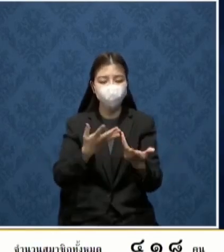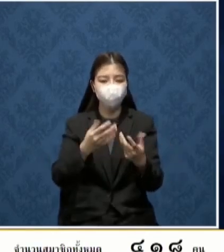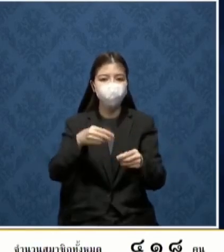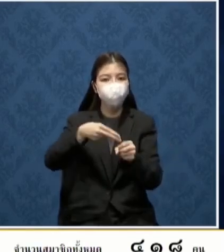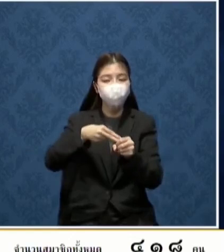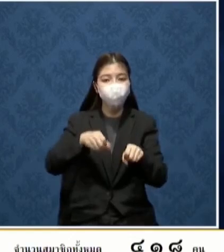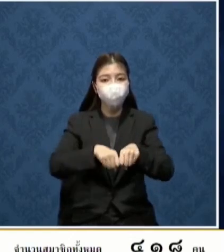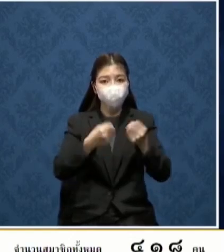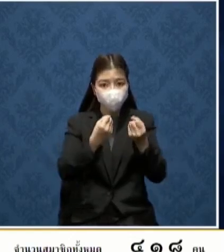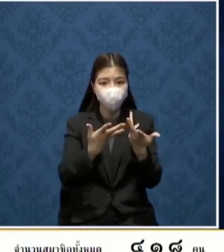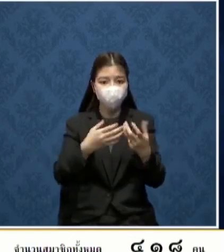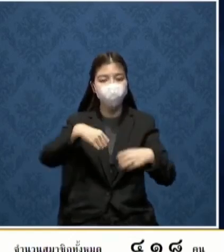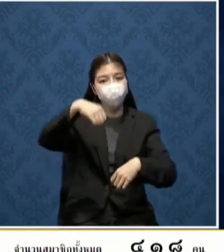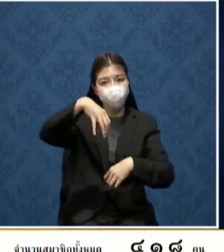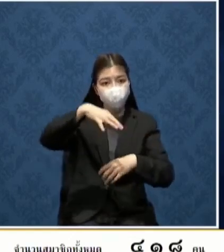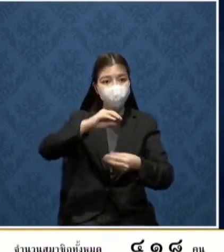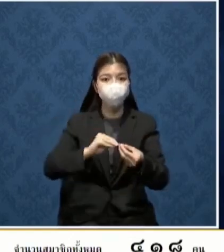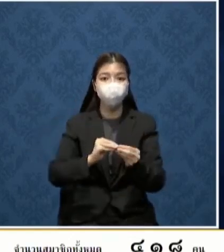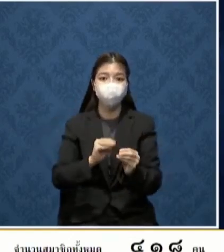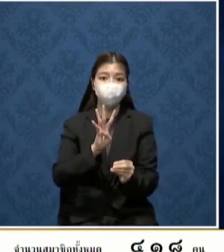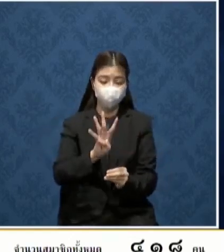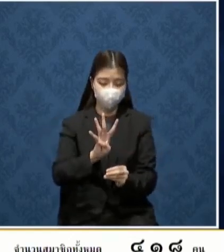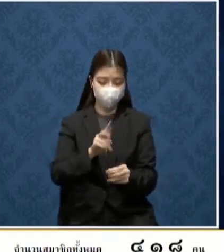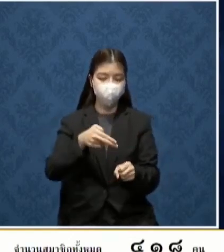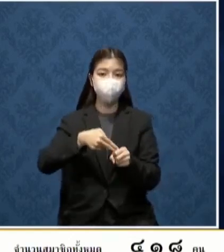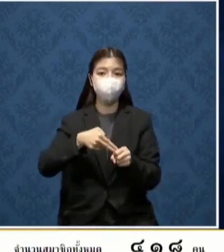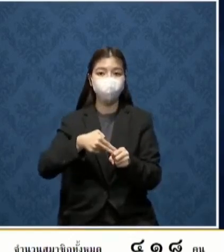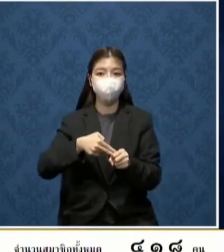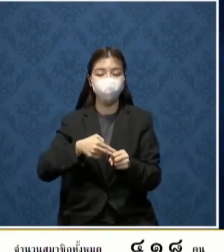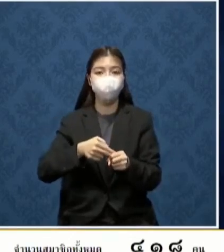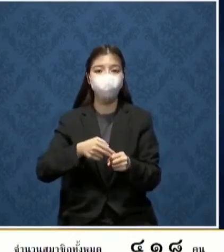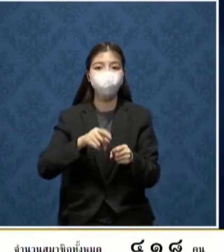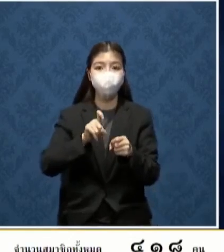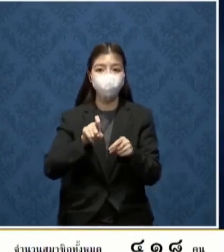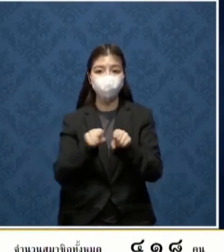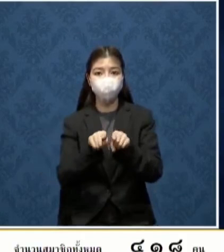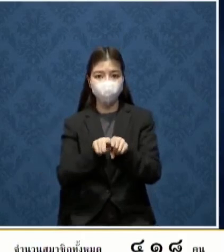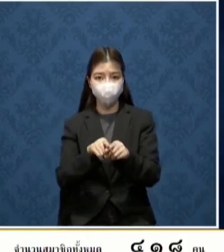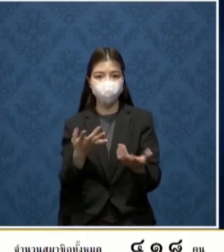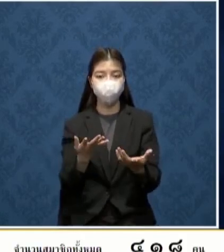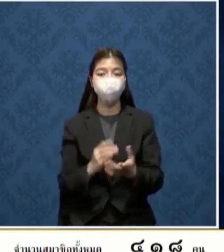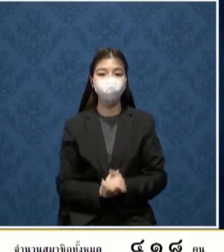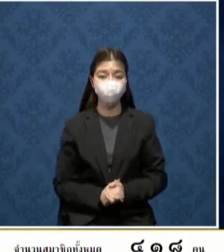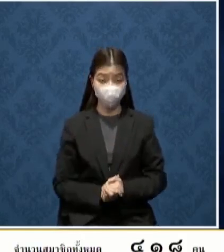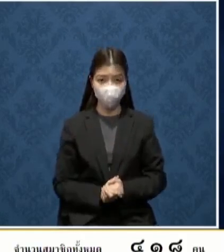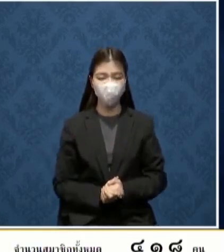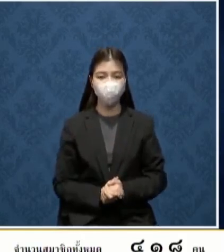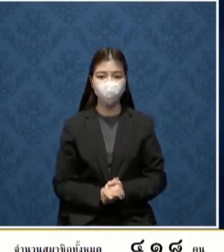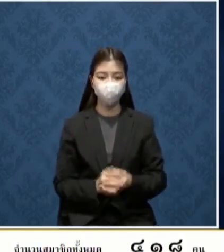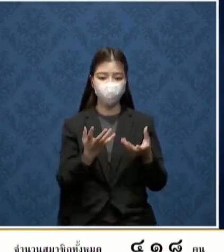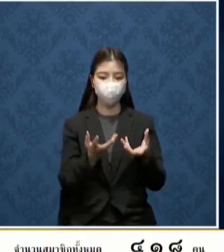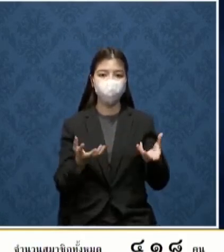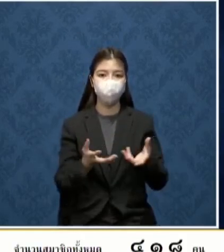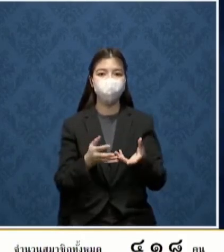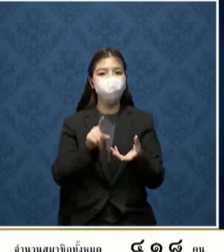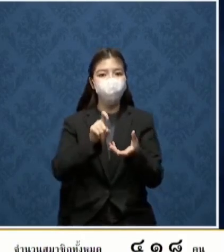รุดและเครองไฟ้าให่เลข 4 พบท่านมเช้อเพลงชมรดย้ำนะครับ นี่คชมรดจากก